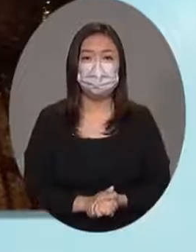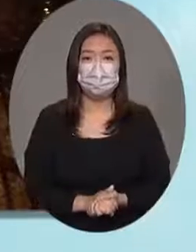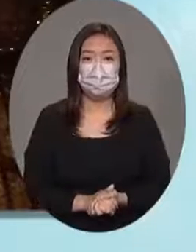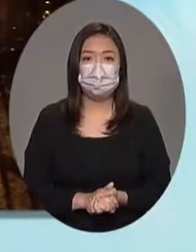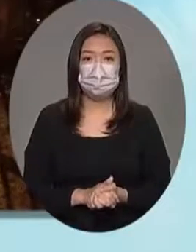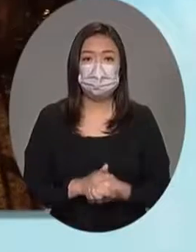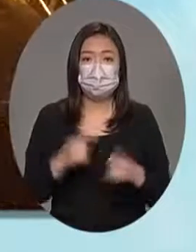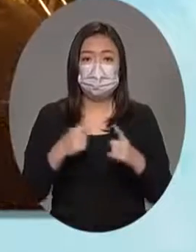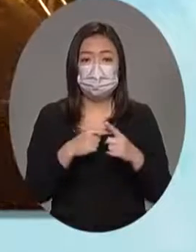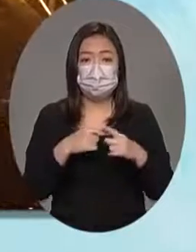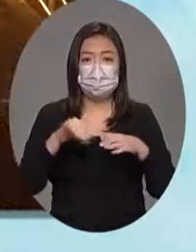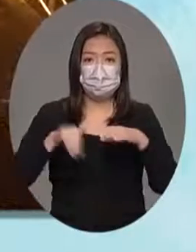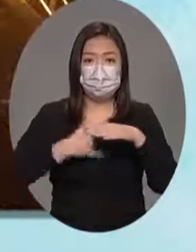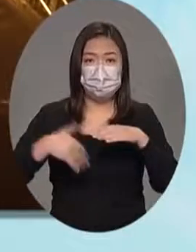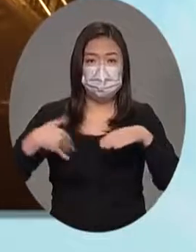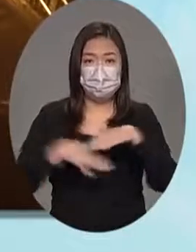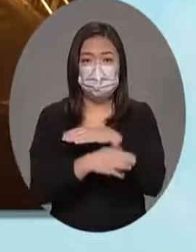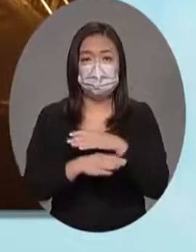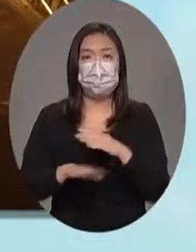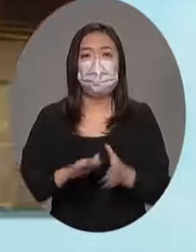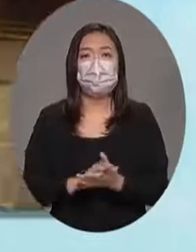多條行人隧道都水浸，